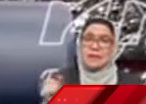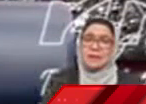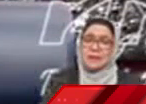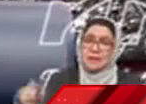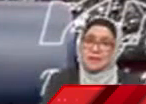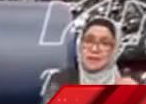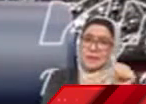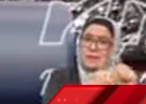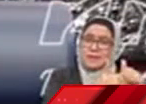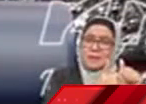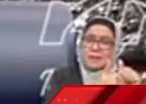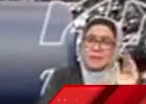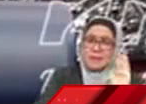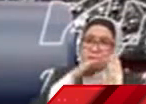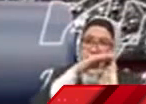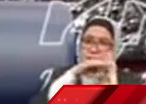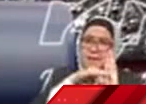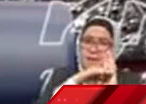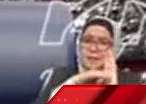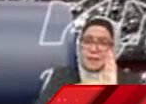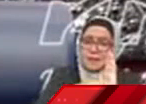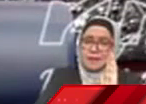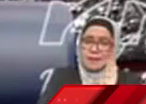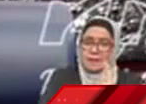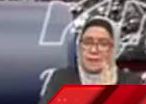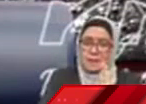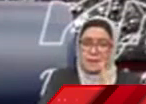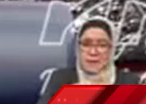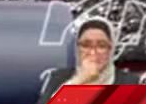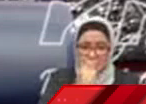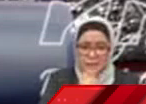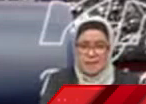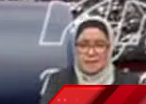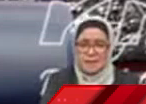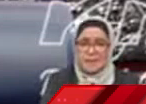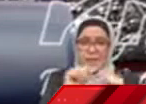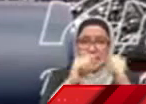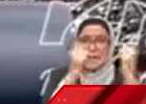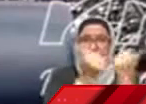mematuhan kepada semua syarat yang ditetapkan oleh